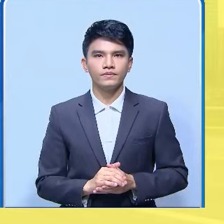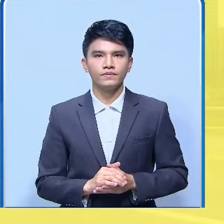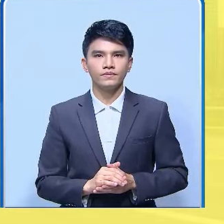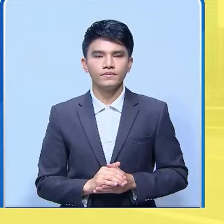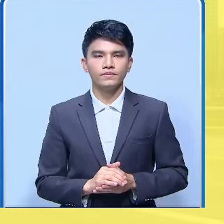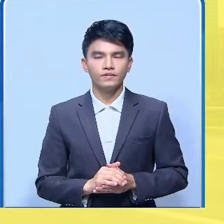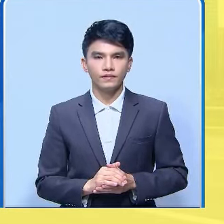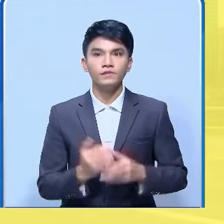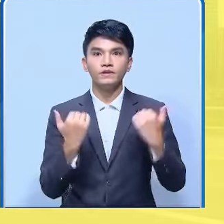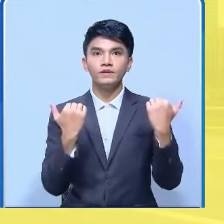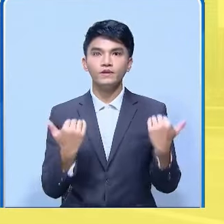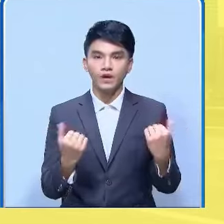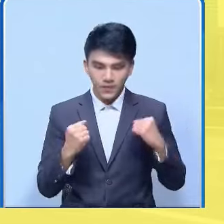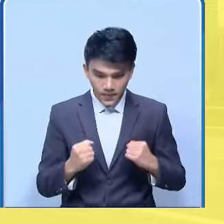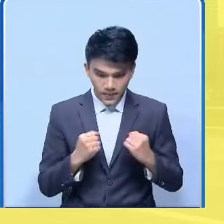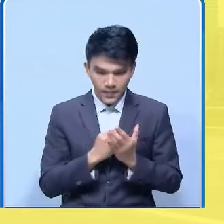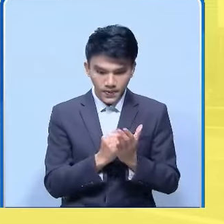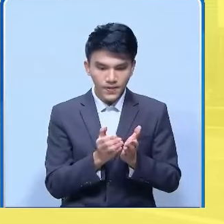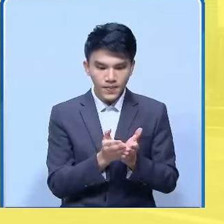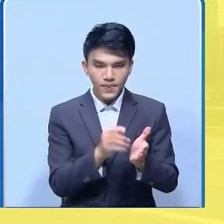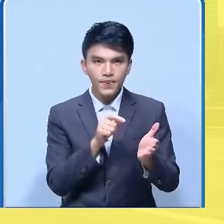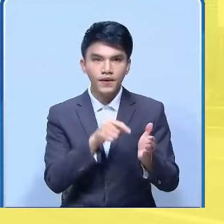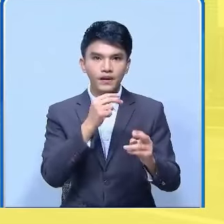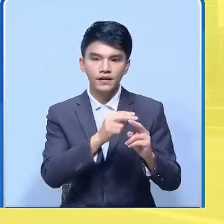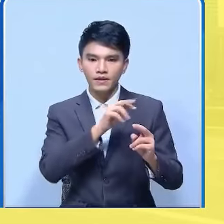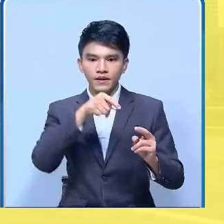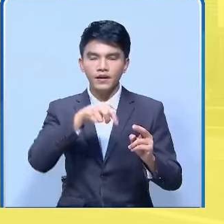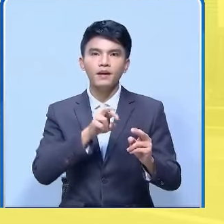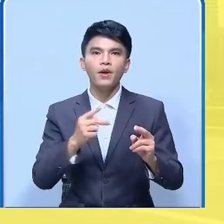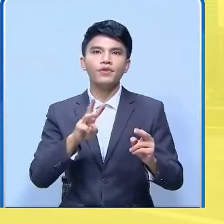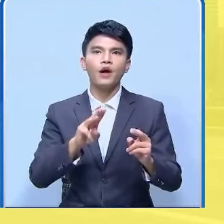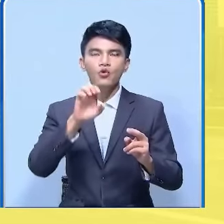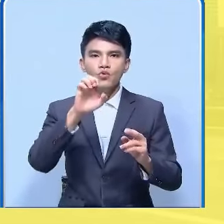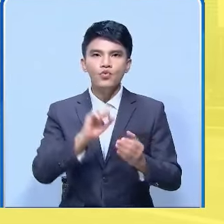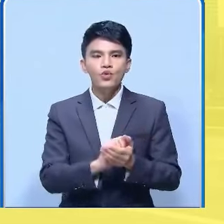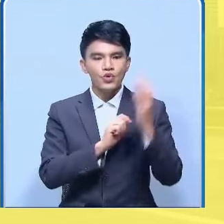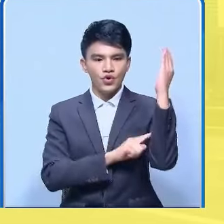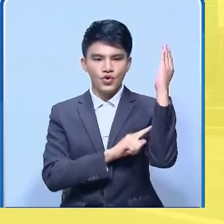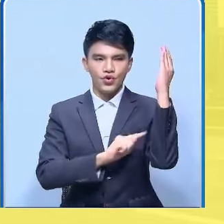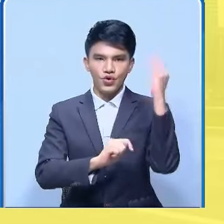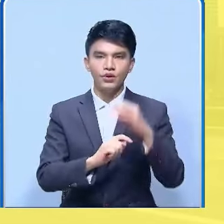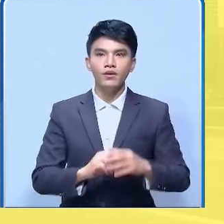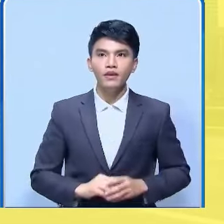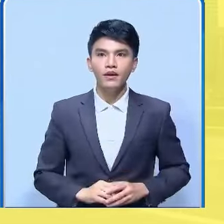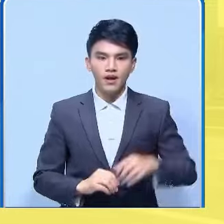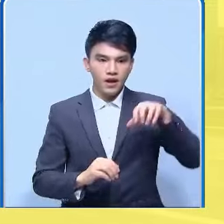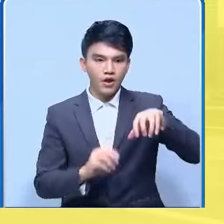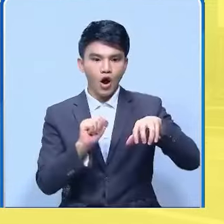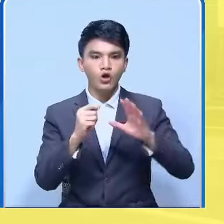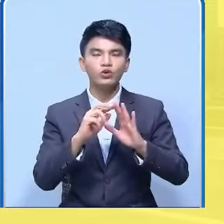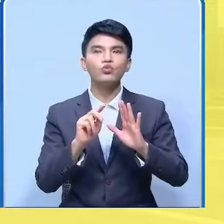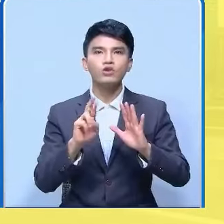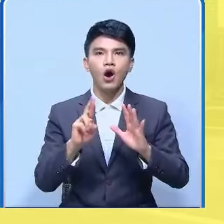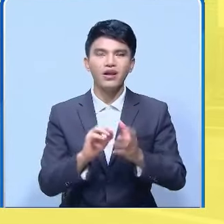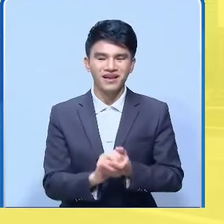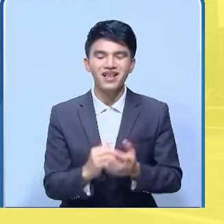เจ้าหน้าที่กำลังเข้าช่วยเหลือเรือโดยสารพรทวีหลังแล่นออกจากคลองปลาเหลียนจังหวัดตรังมุ่งหน้าไปยังเกาะสุกรนะคะที่ขา